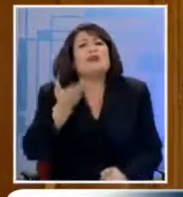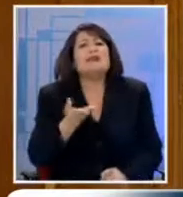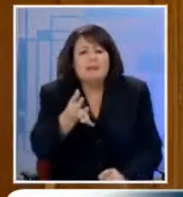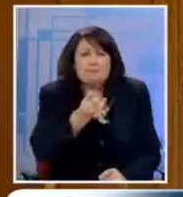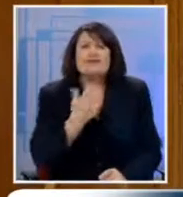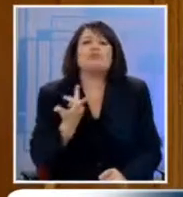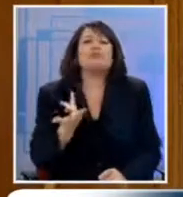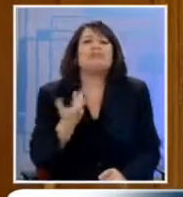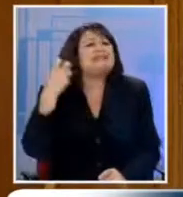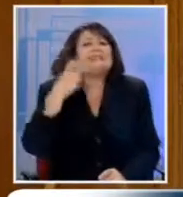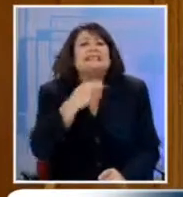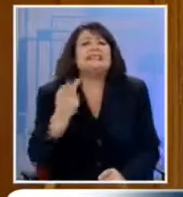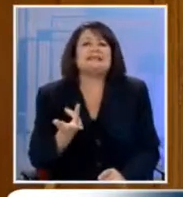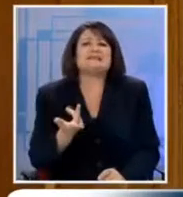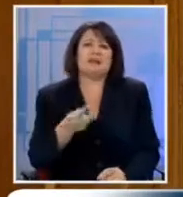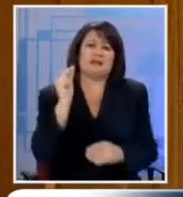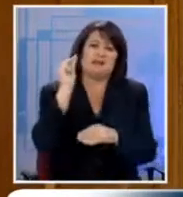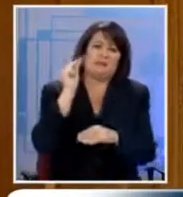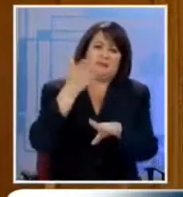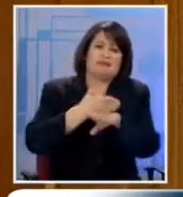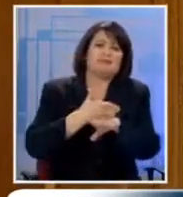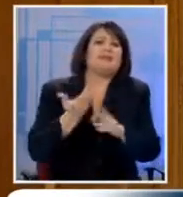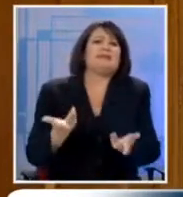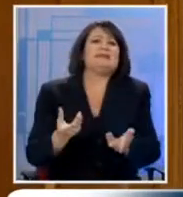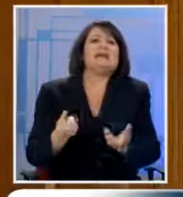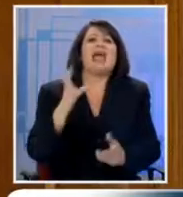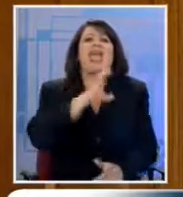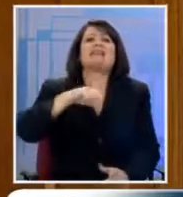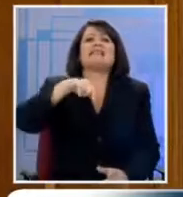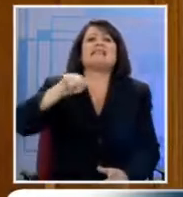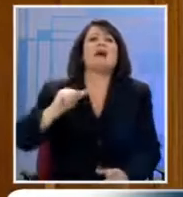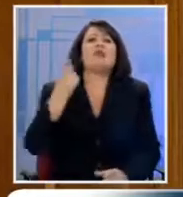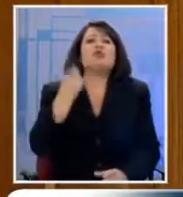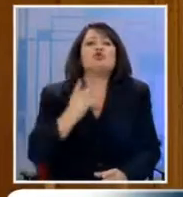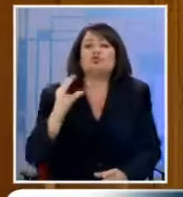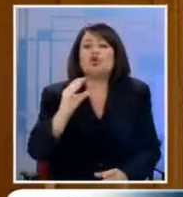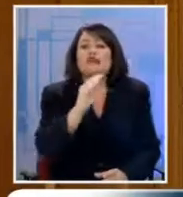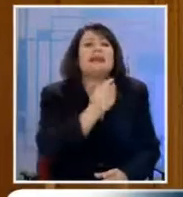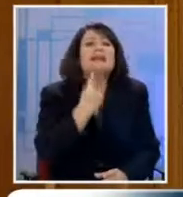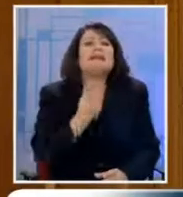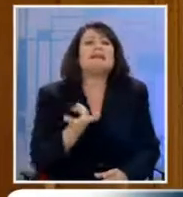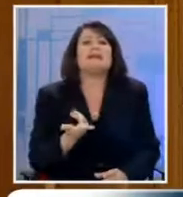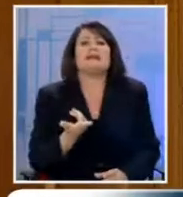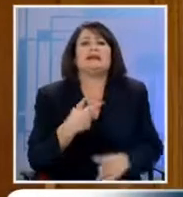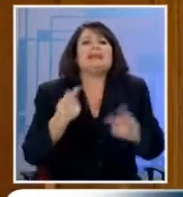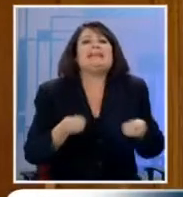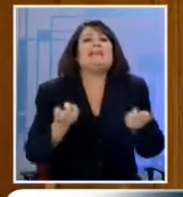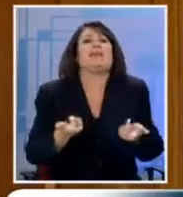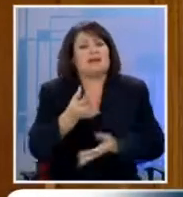μας πόσο έχετε υπερδεσμεύσει το νέο ΕΣΠΑ για όλες αυτές τις εξαγγελίες και τι τελικά θα